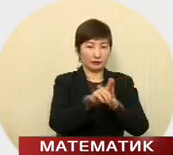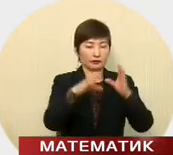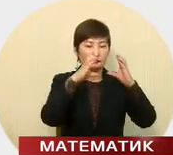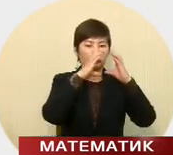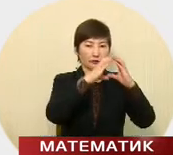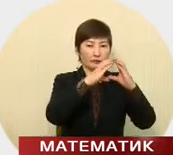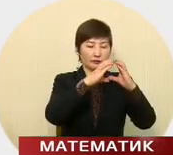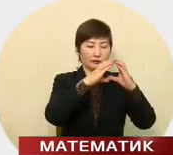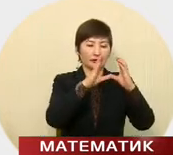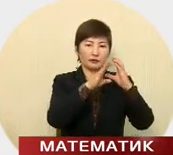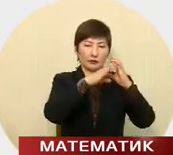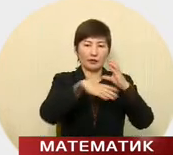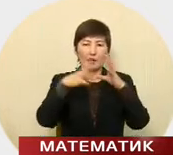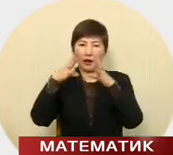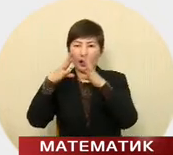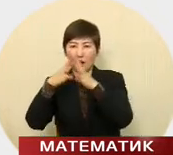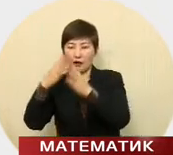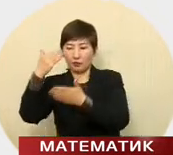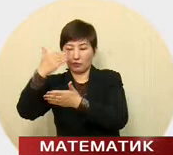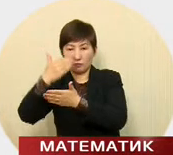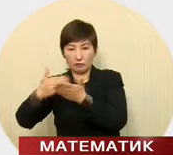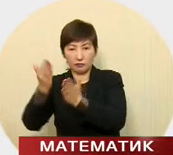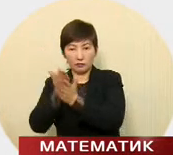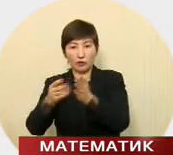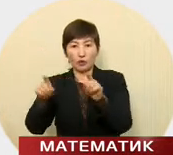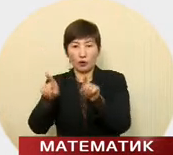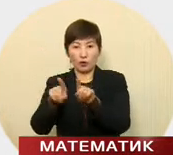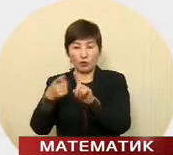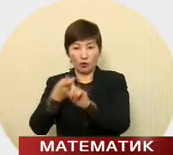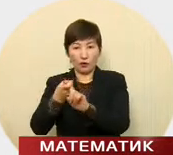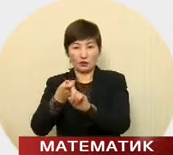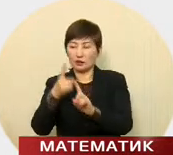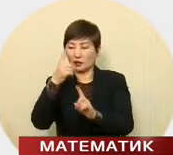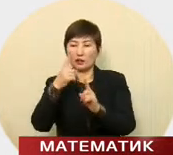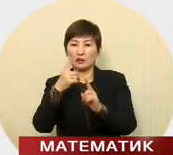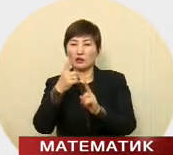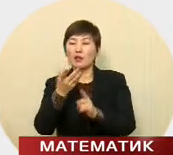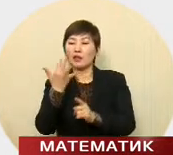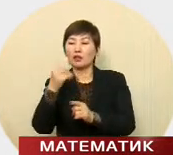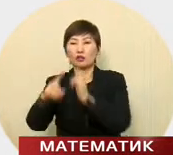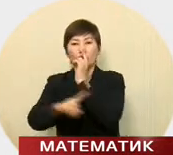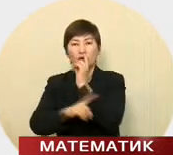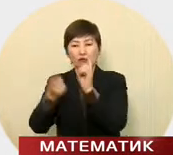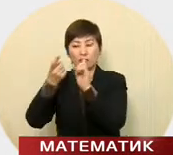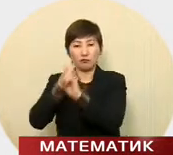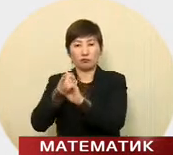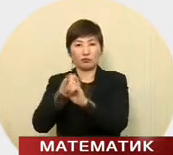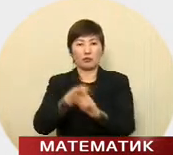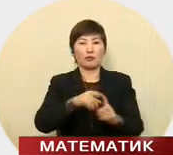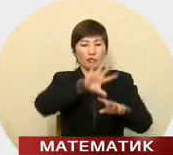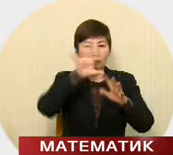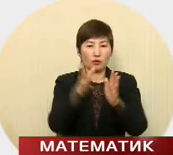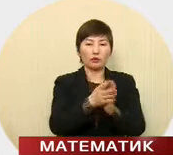тэнцүү хуваасны нэг хэсэгт маань хэдэн өдөр ноогдож байна гэдгийг бид нар тооцох ёстой. Тэгэхээр нийт 30 хоног байгаа